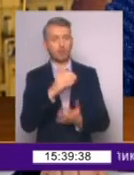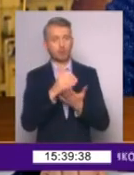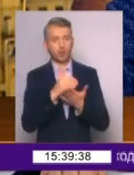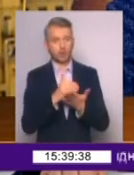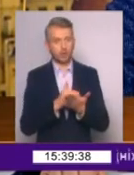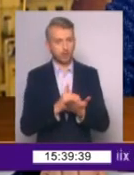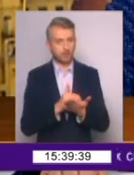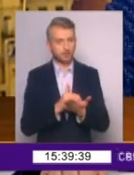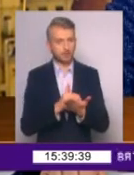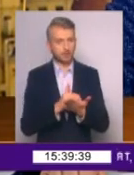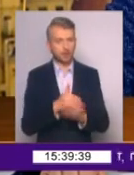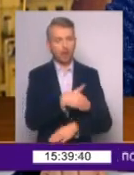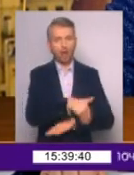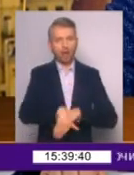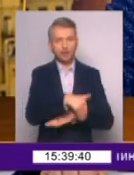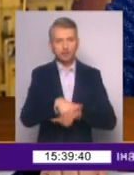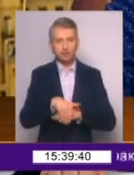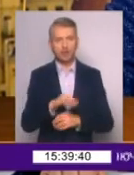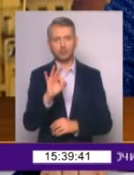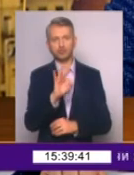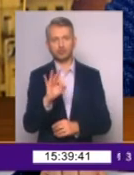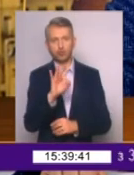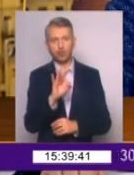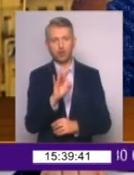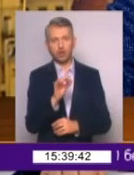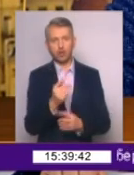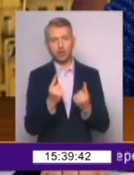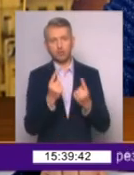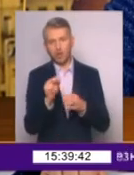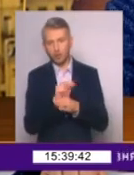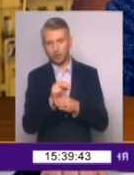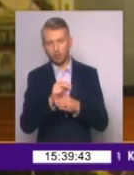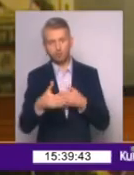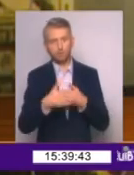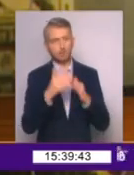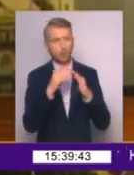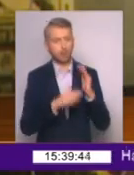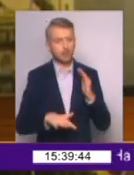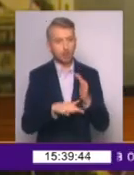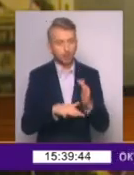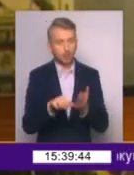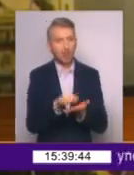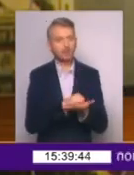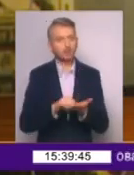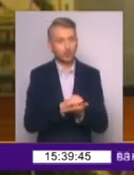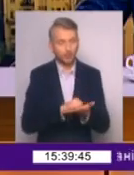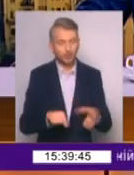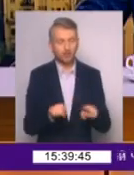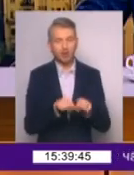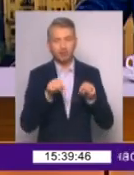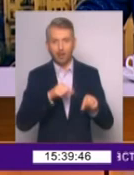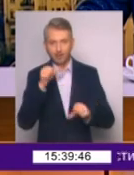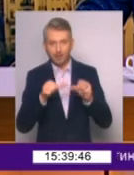програма адресна щодо капітального ремонту прибудинкової території, іменно асфальтування, так і на цей рік